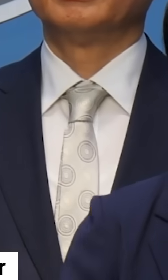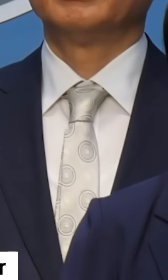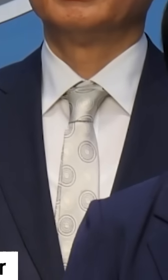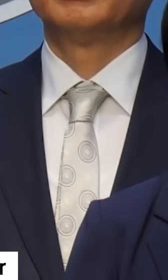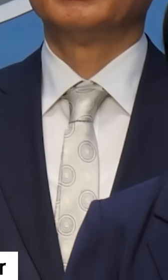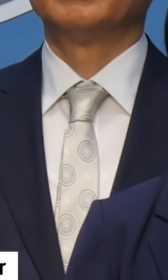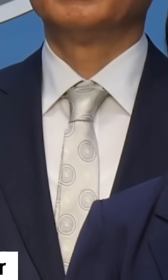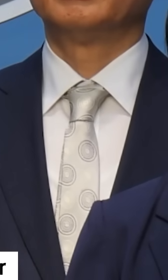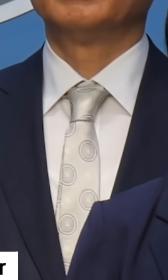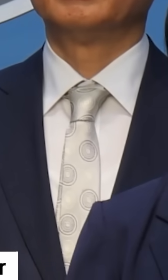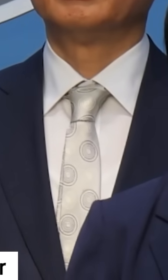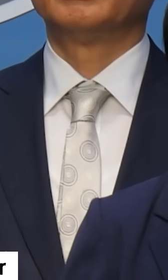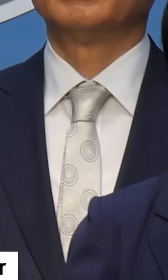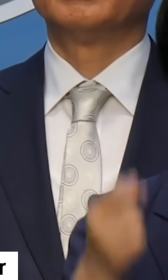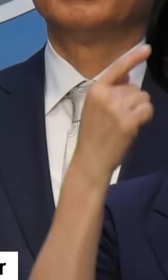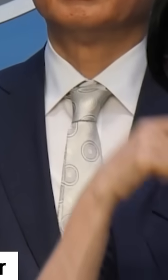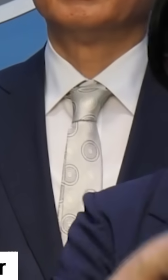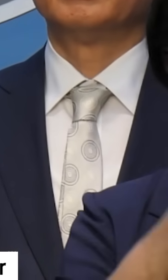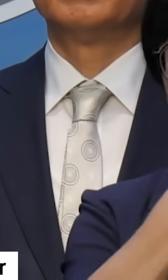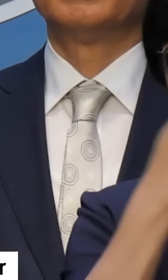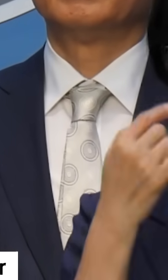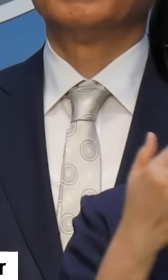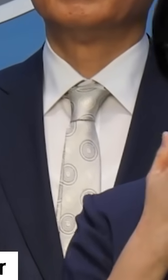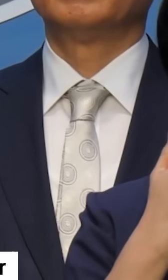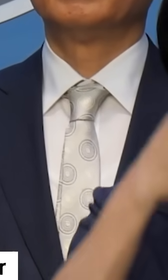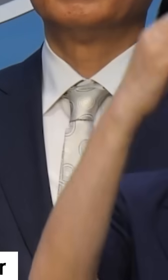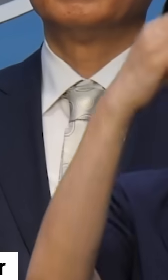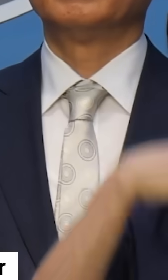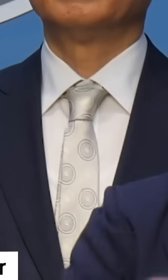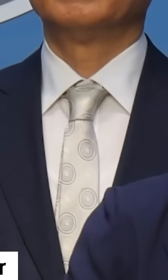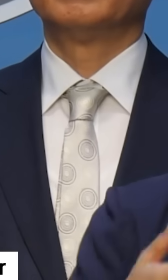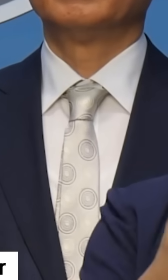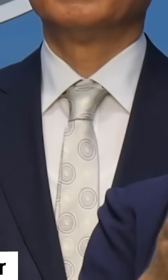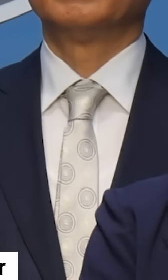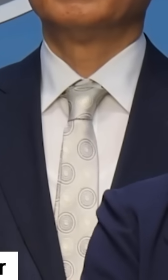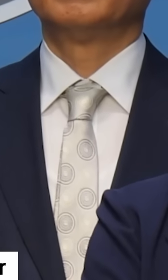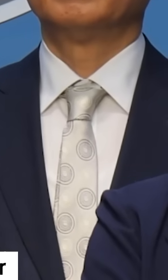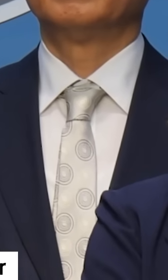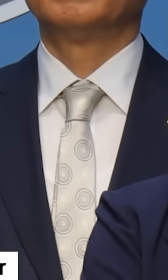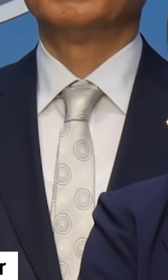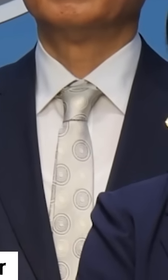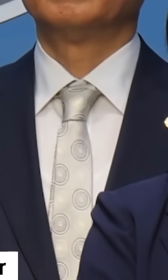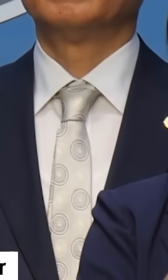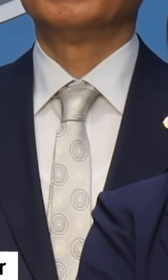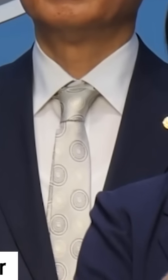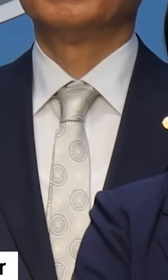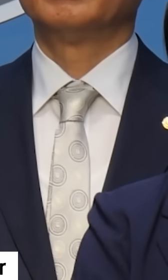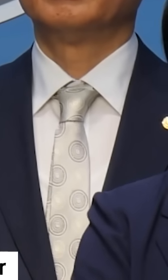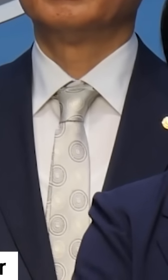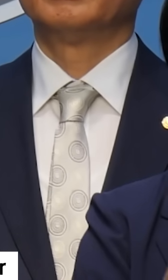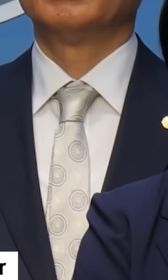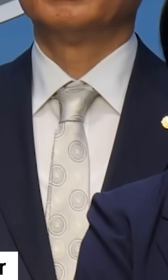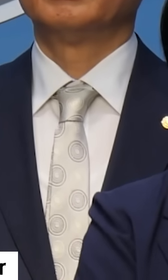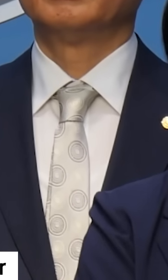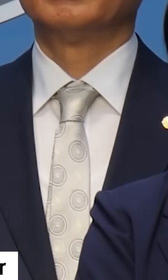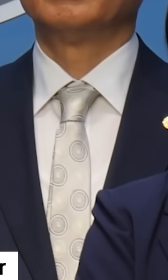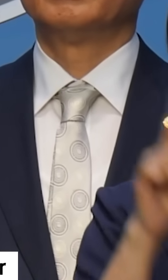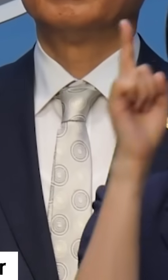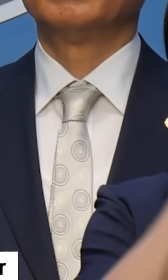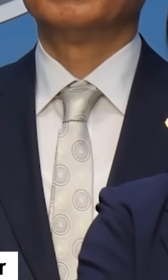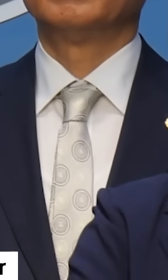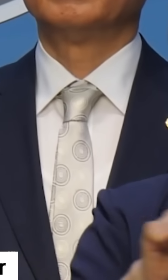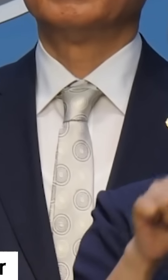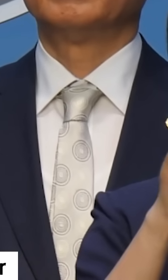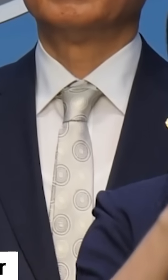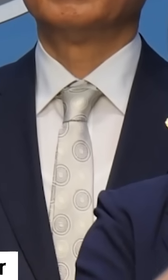일말의 진실과 조금의 과학적 근거도 없이 그저 당대표의 사법 리스크를 회피하기 위해서 악의적 정치적